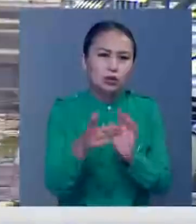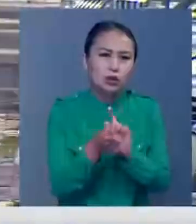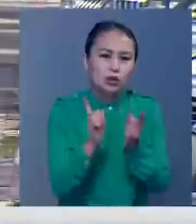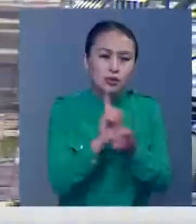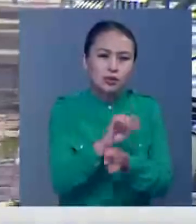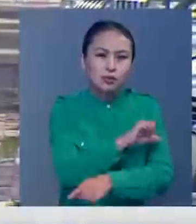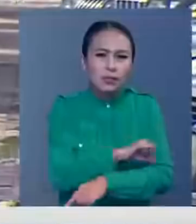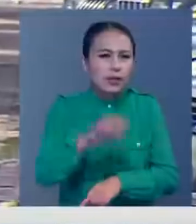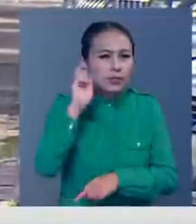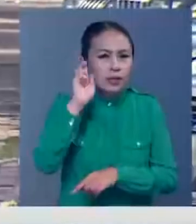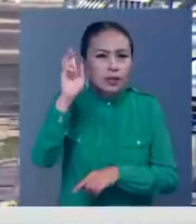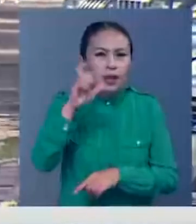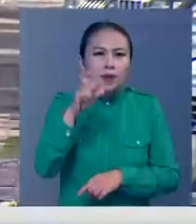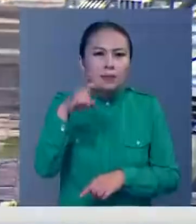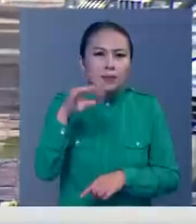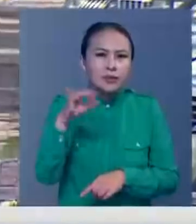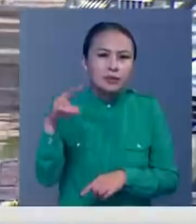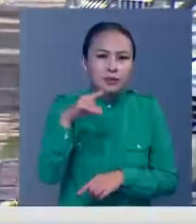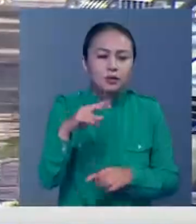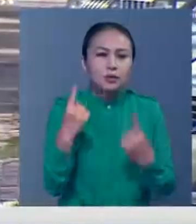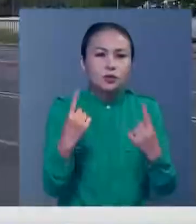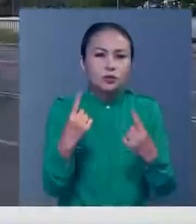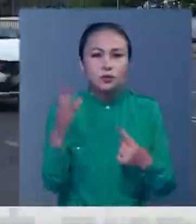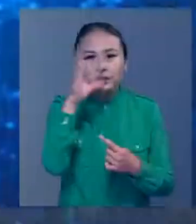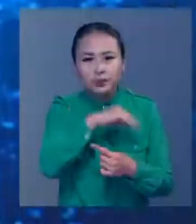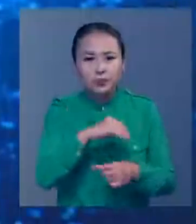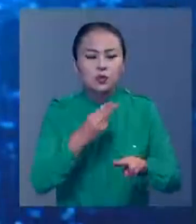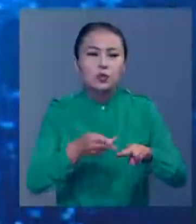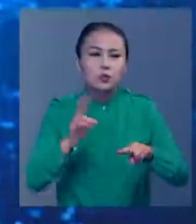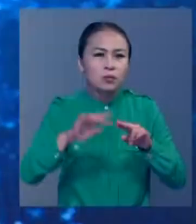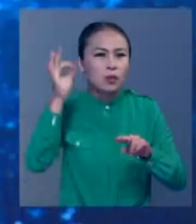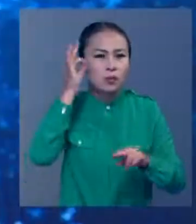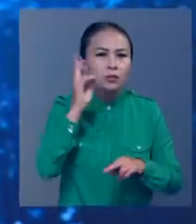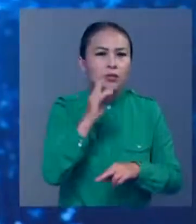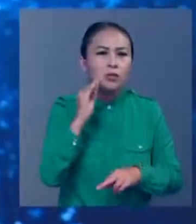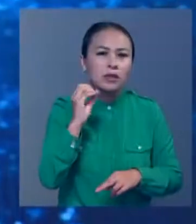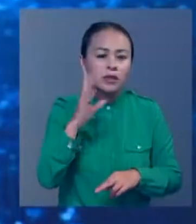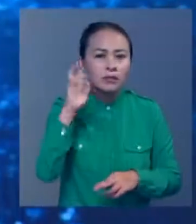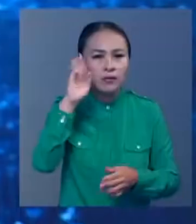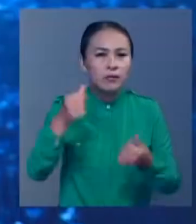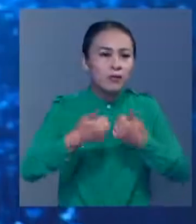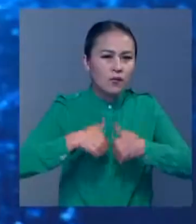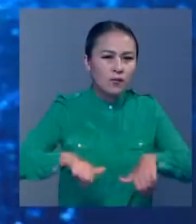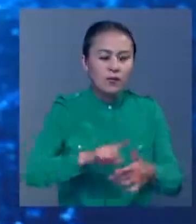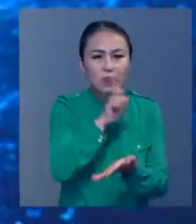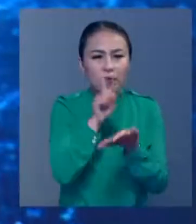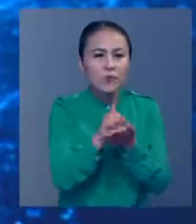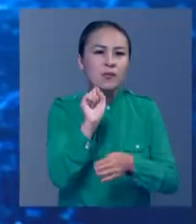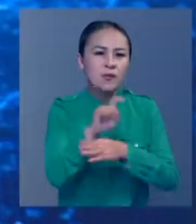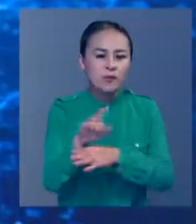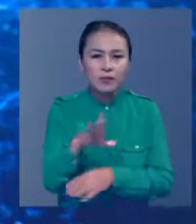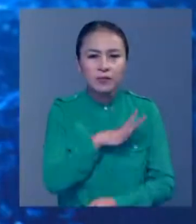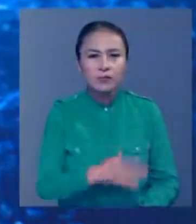және шекаралас мемлекеттердегі эпи жағдайдың күрделене түсу ықтималдығын ескере отырып, Қасым-Жомарт Тоқаев мемлекеттік комиссияға